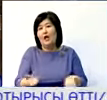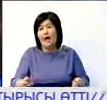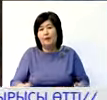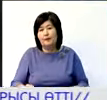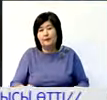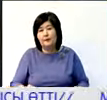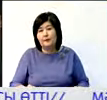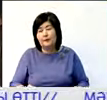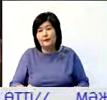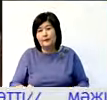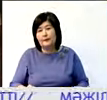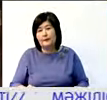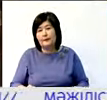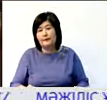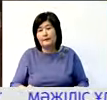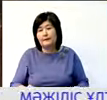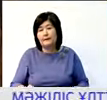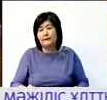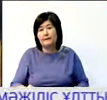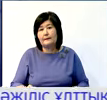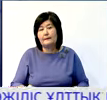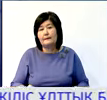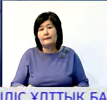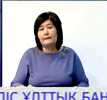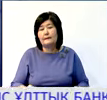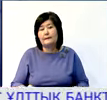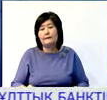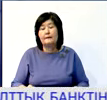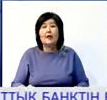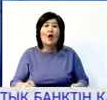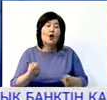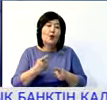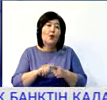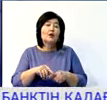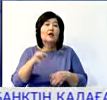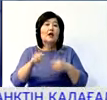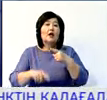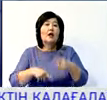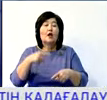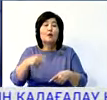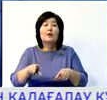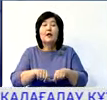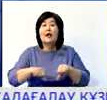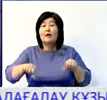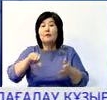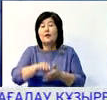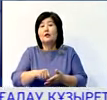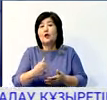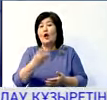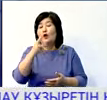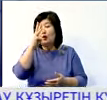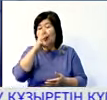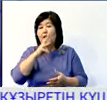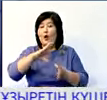Нұржан Мұзарапшин, Төрехан Қожахметов, Қызылорда телеарнасы. Осы процестен соң кеңсе меңгерушісі үш айдың